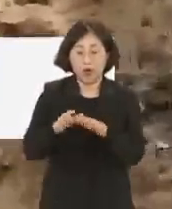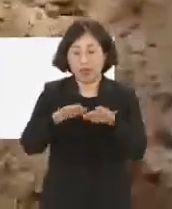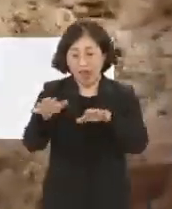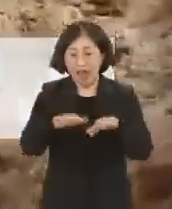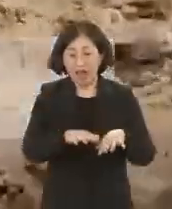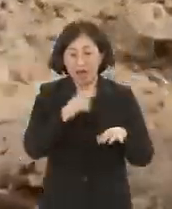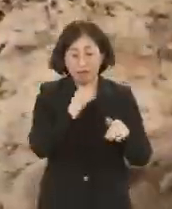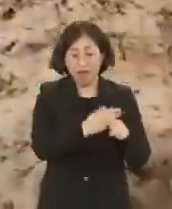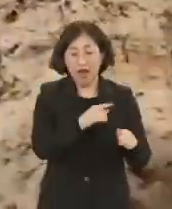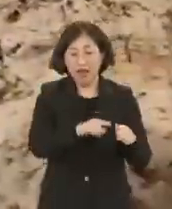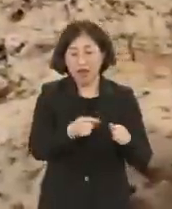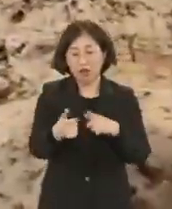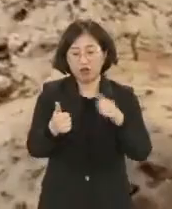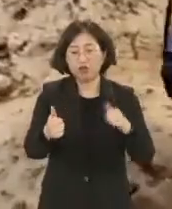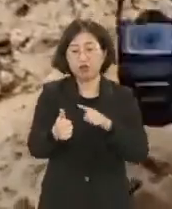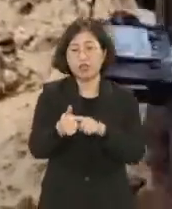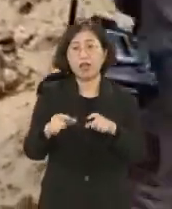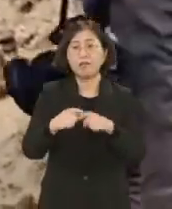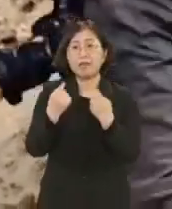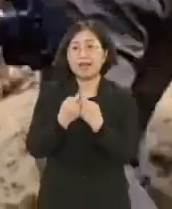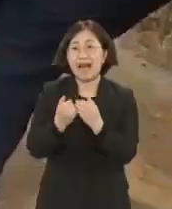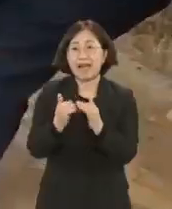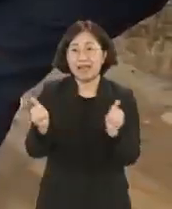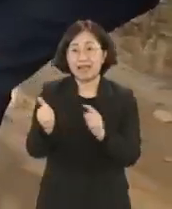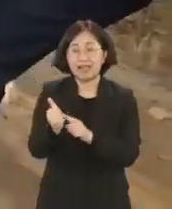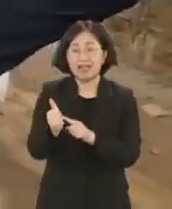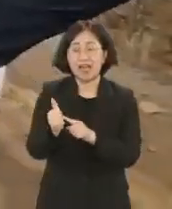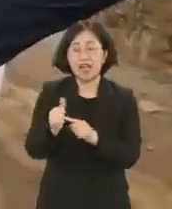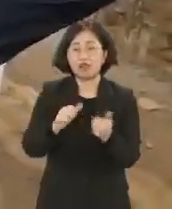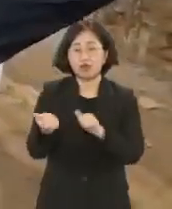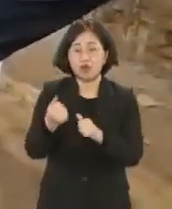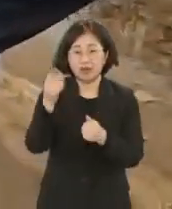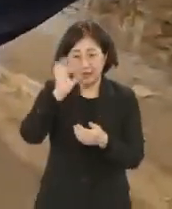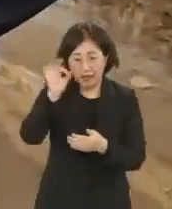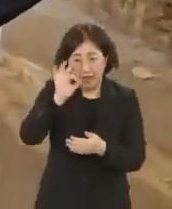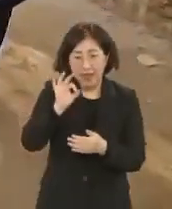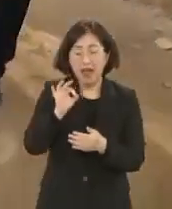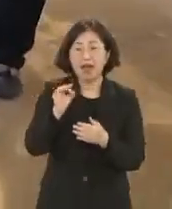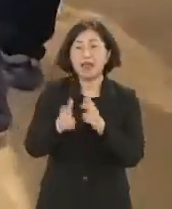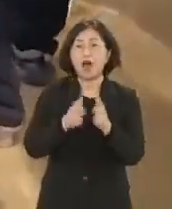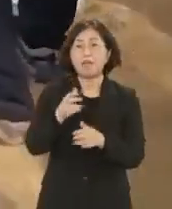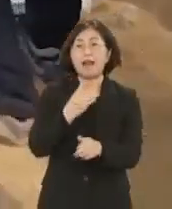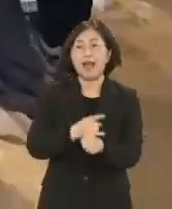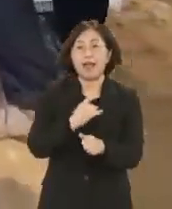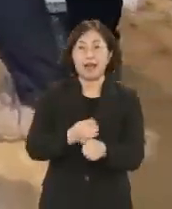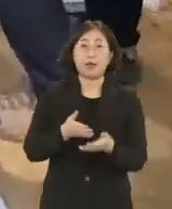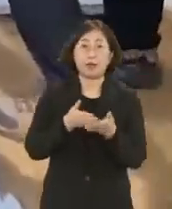학살된 민간인들의 유해를 발굴하는 사업을 요구하는 목소리도 높아지고 있습니다.